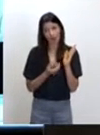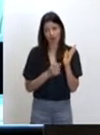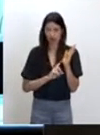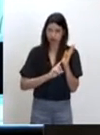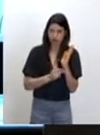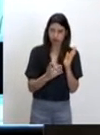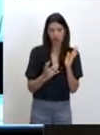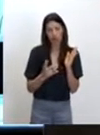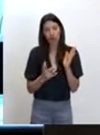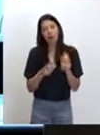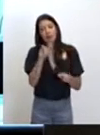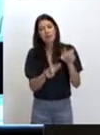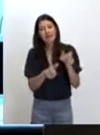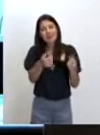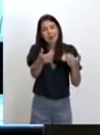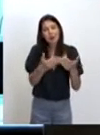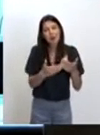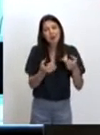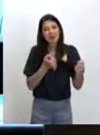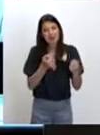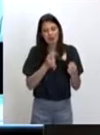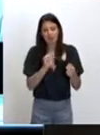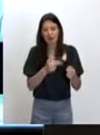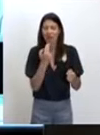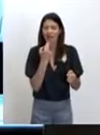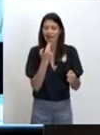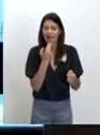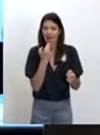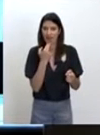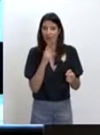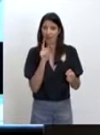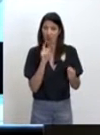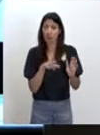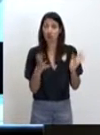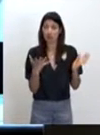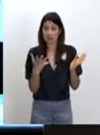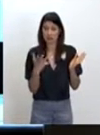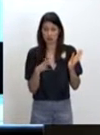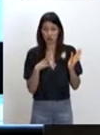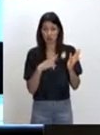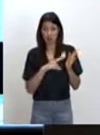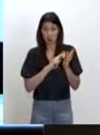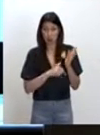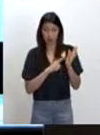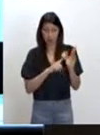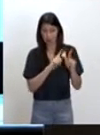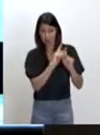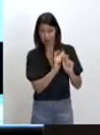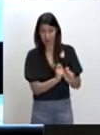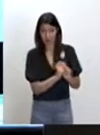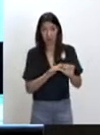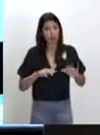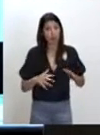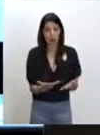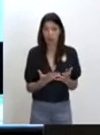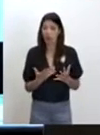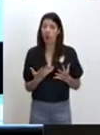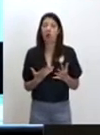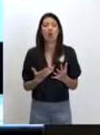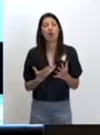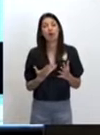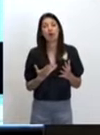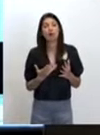et les garanties de respect des engagements contractuels en plaçant partout où on pouvait le faire